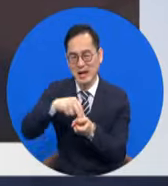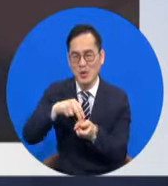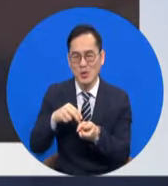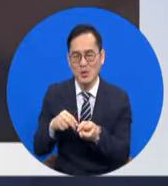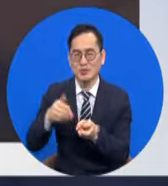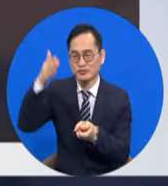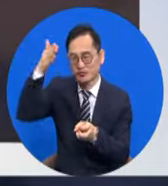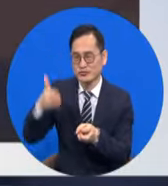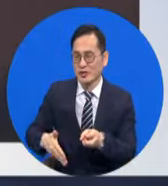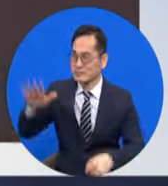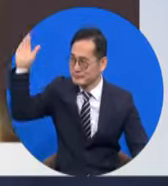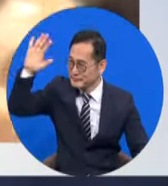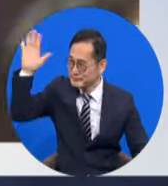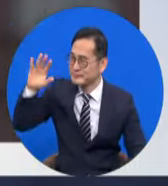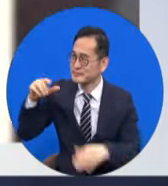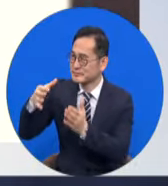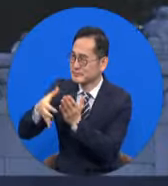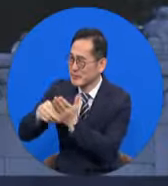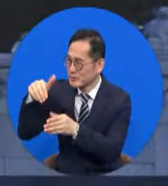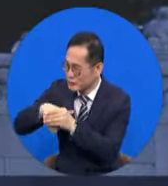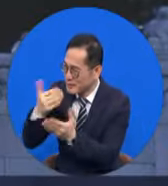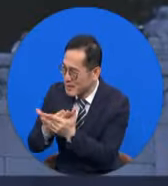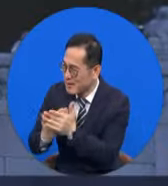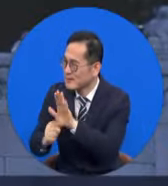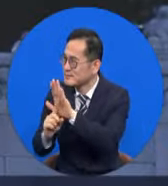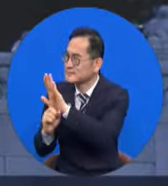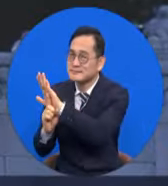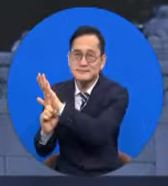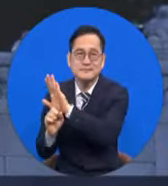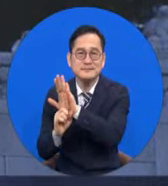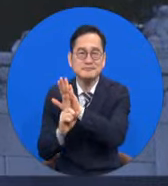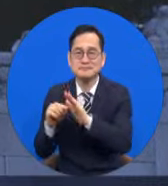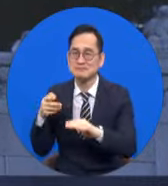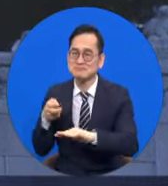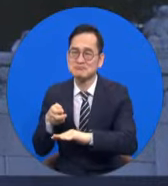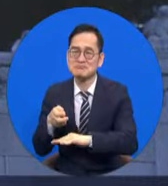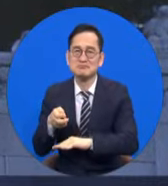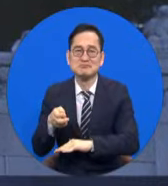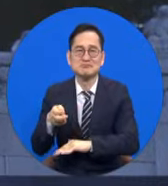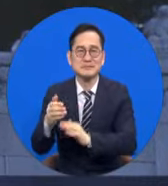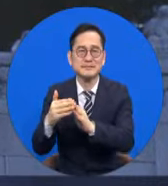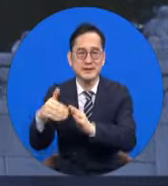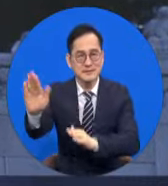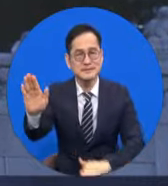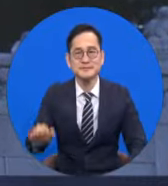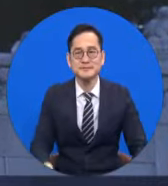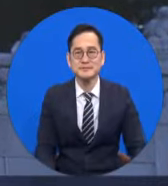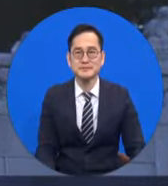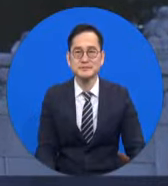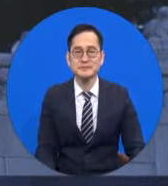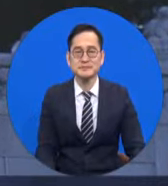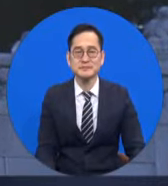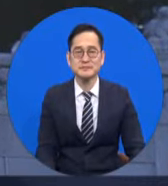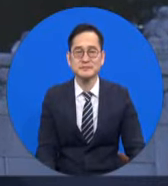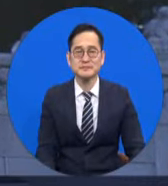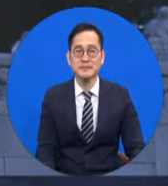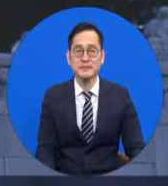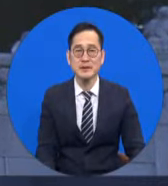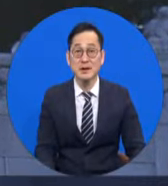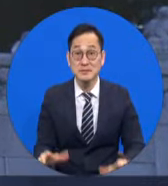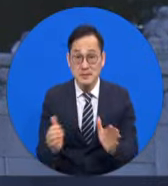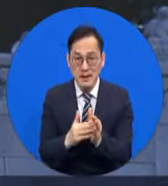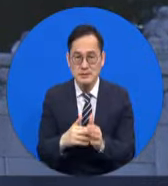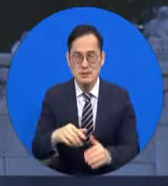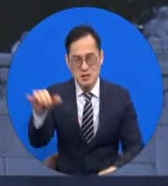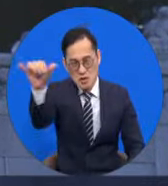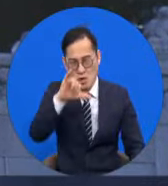이게 전국을 이제 지원 유세하다 보면 체력적으로 부담이 많이 되는데 한동훈 비대위원장이 굉장히 많이 돌아다녔어요. 이재명 대표도 많이